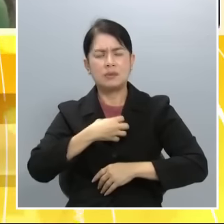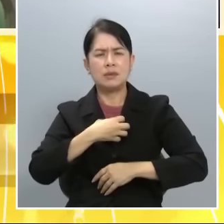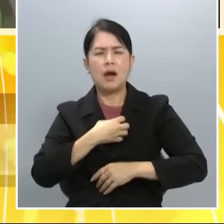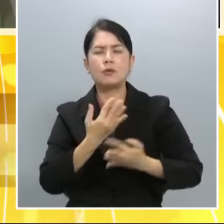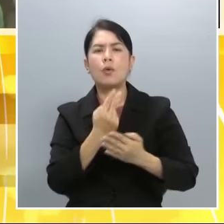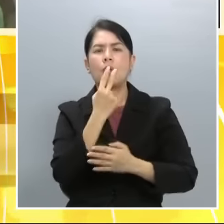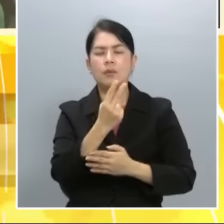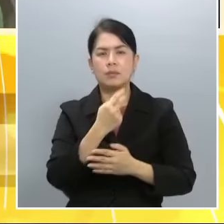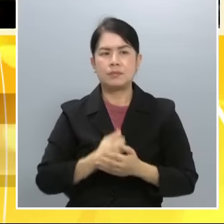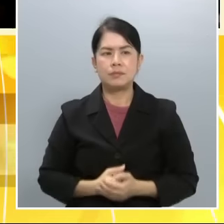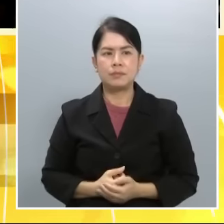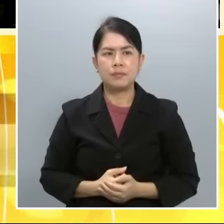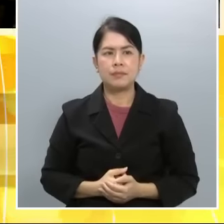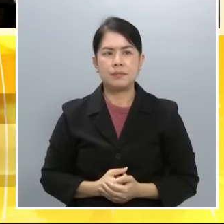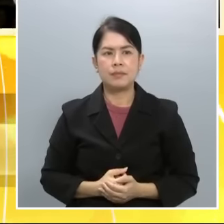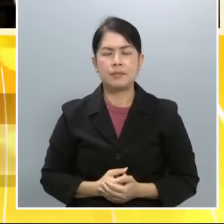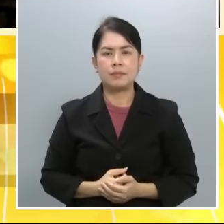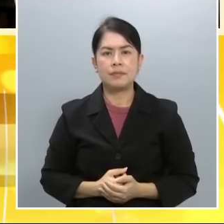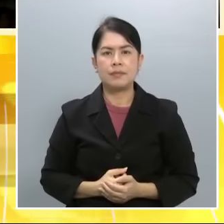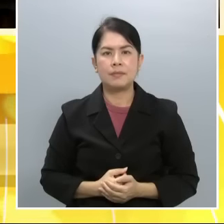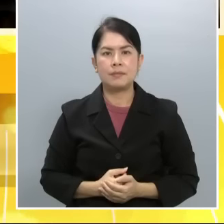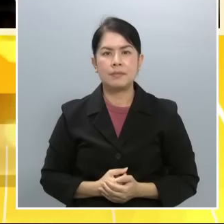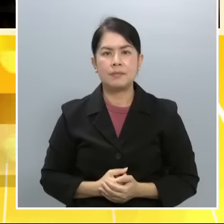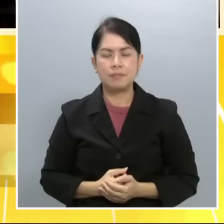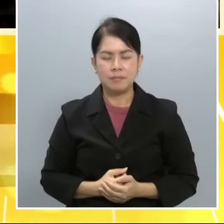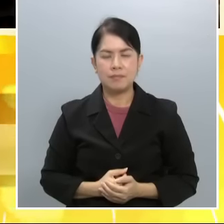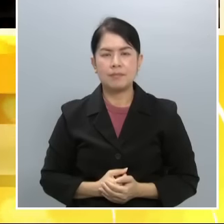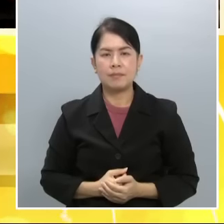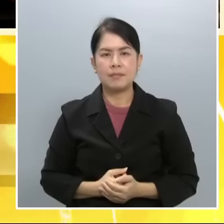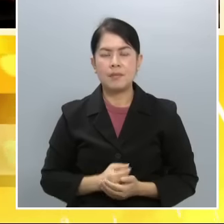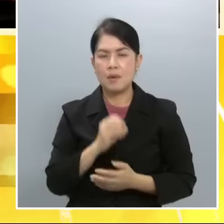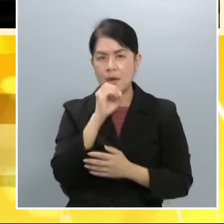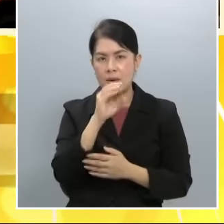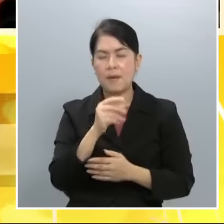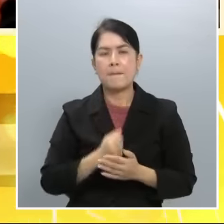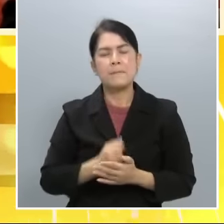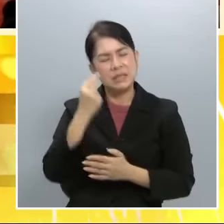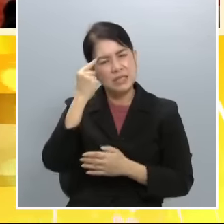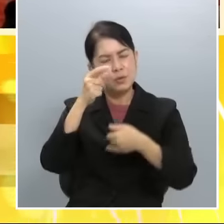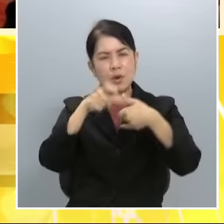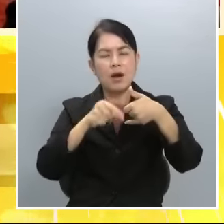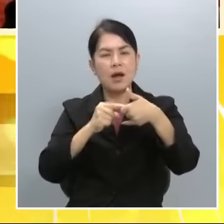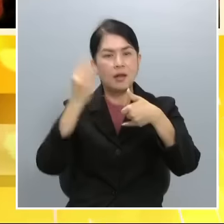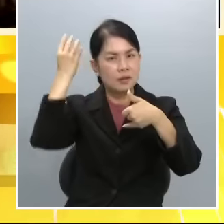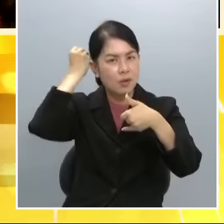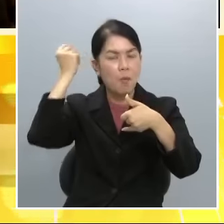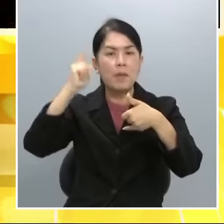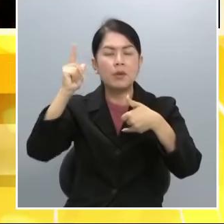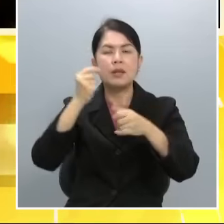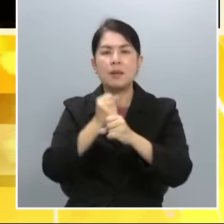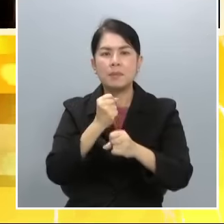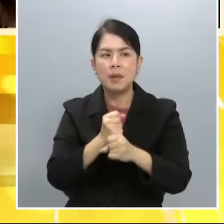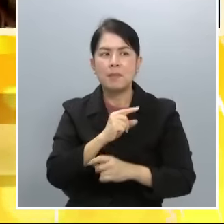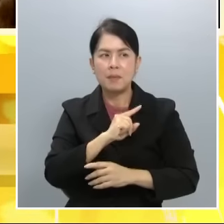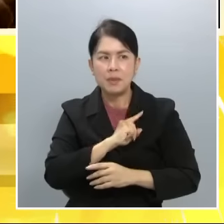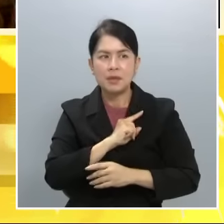วคุณทักษิณนะครับ นั่นแหละคุณชัยธวัฒน์ระบุว่าหวังว่าคุณแพทองธารจะได้ทำหน้าที่ในฐานะ